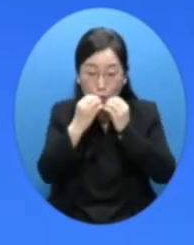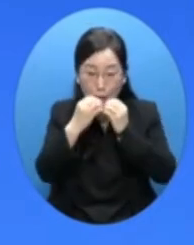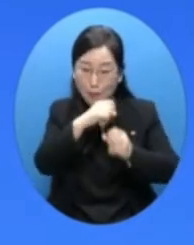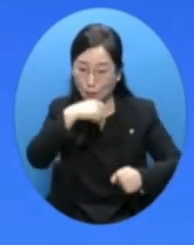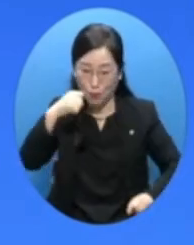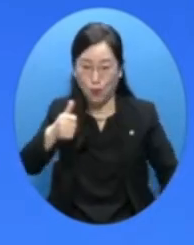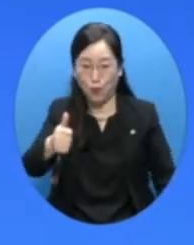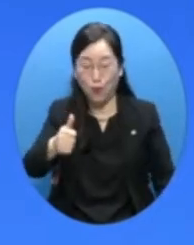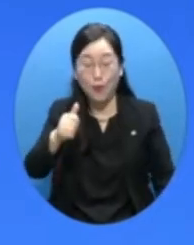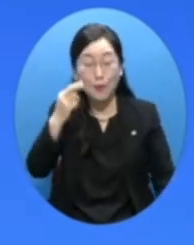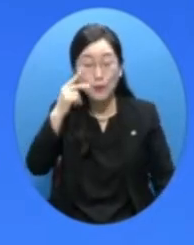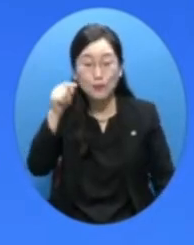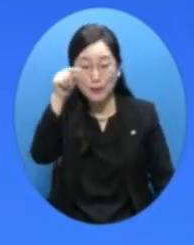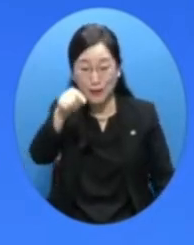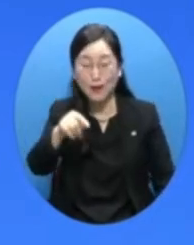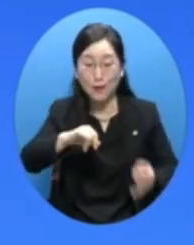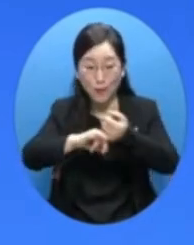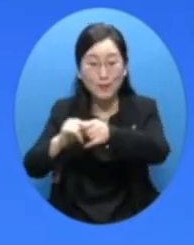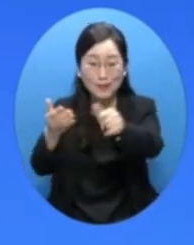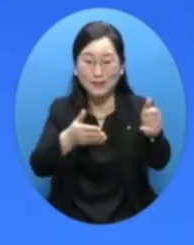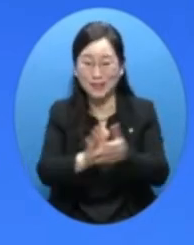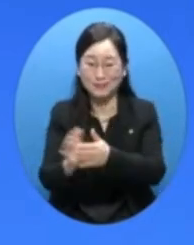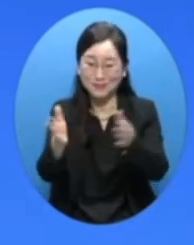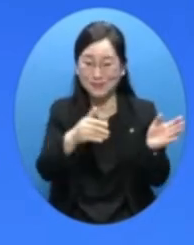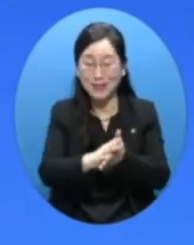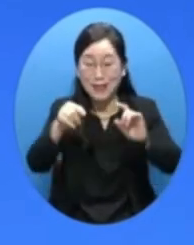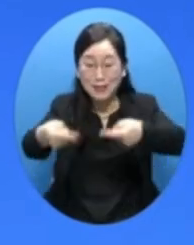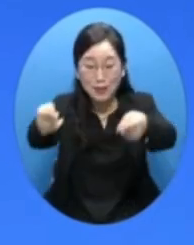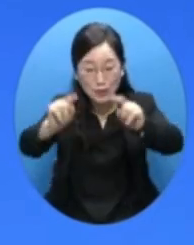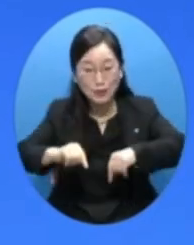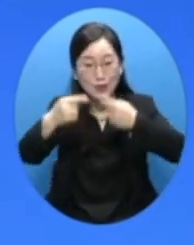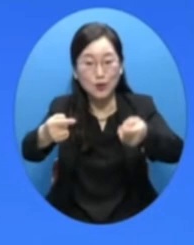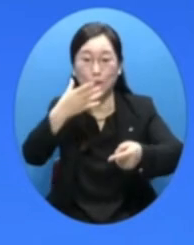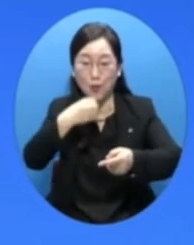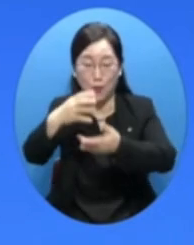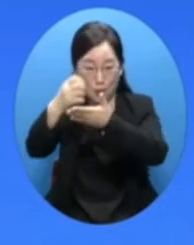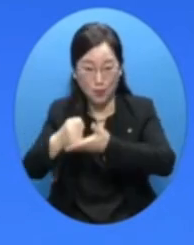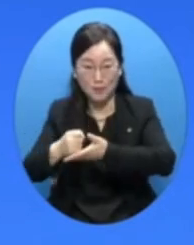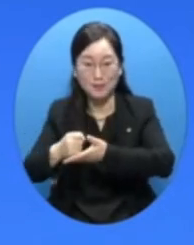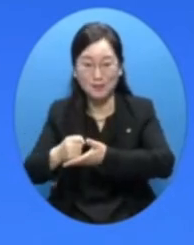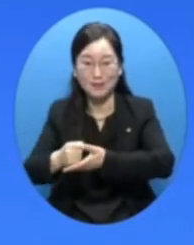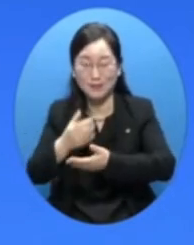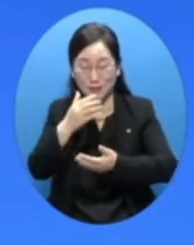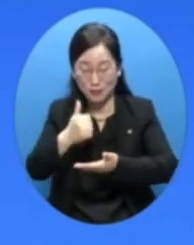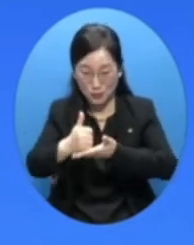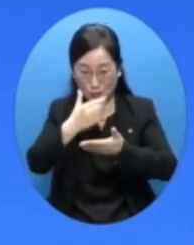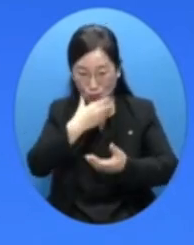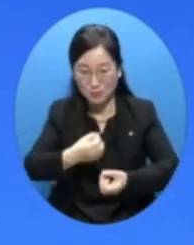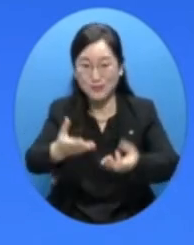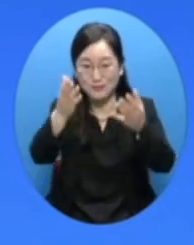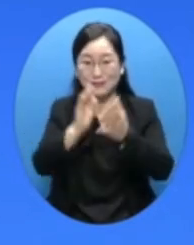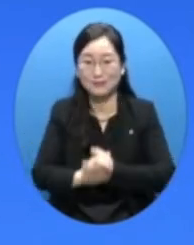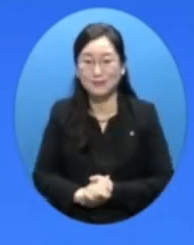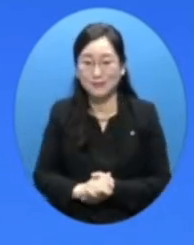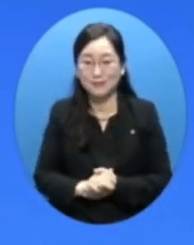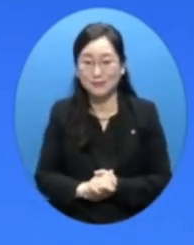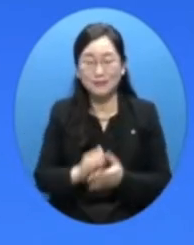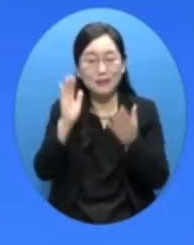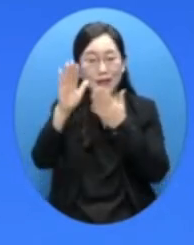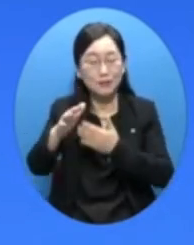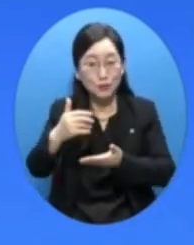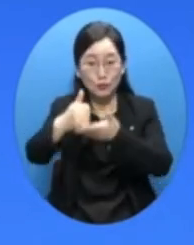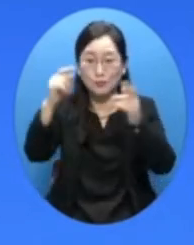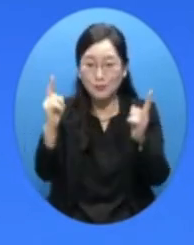잡숴보시기 바랍니다. 들어가도 복을 받고 나가도 복을 받는 여러분 모두가 되기를 주님의 이름으로 축원합니다. 장차 주님 앞에 설